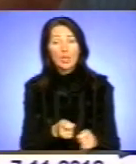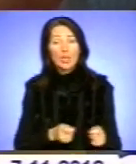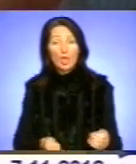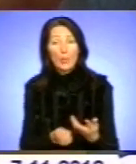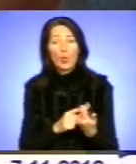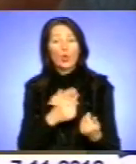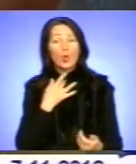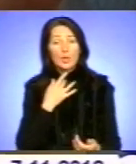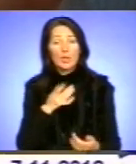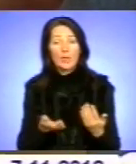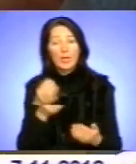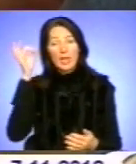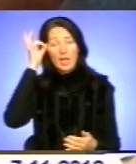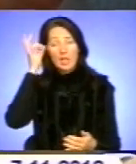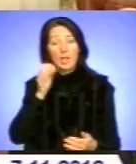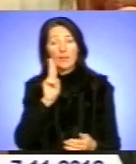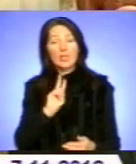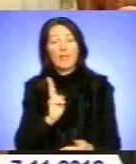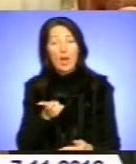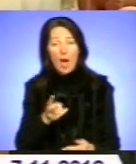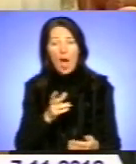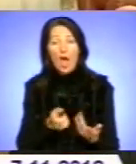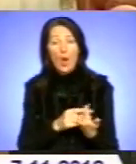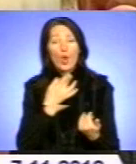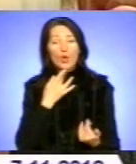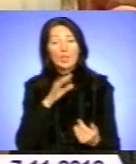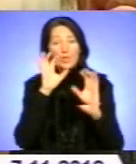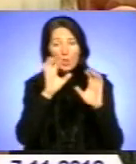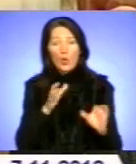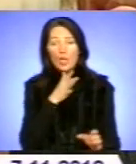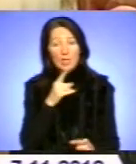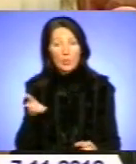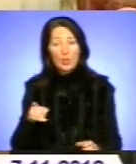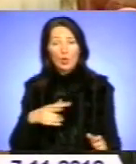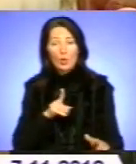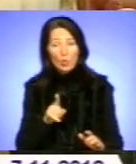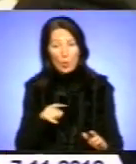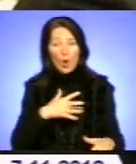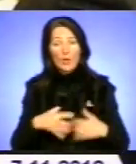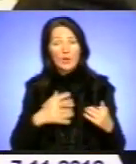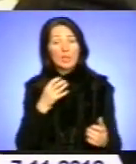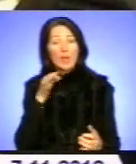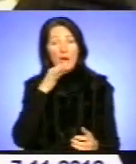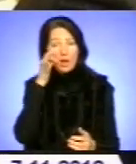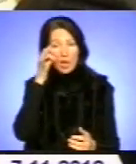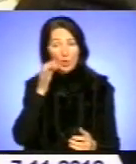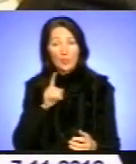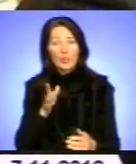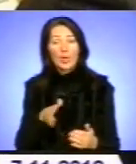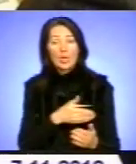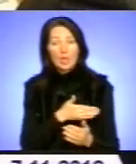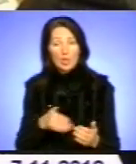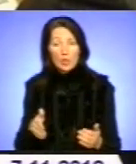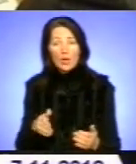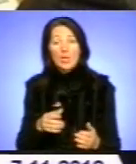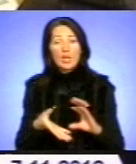Україні. Однак Азаров нагадав, ЦВК рахує голоси у законні терміни, а тому хвилюватися зарано. Водночас вимогу опозиції щодо скасування результатів волевиявлення